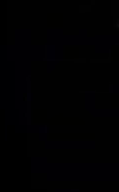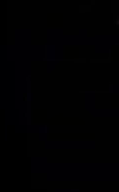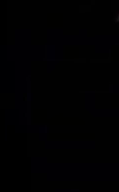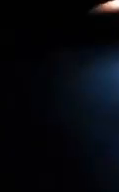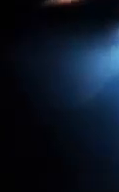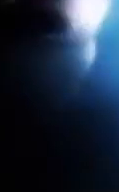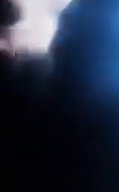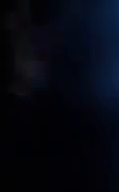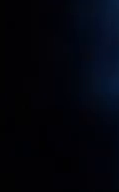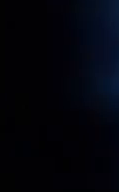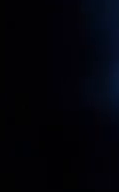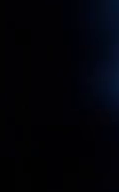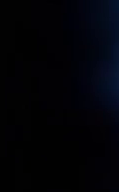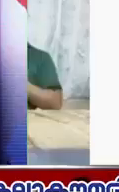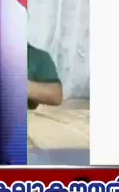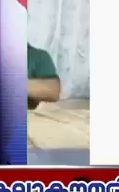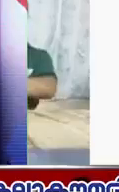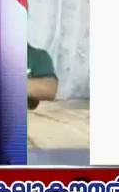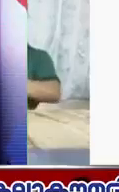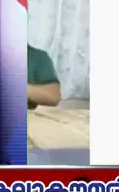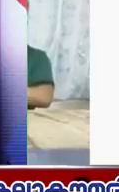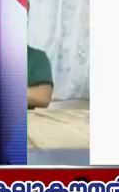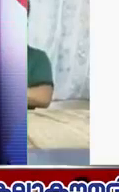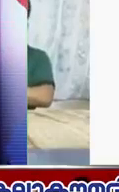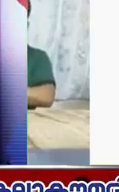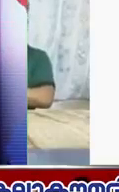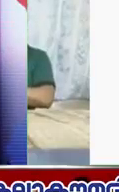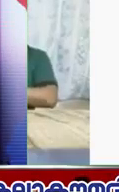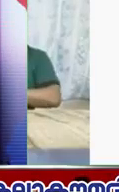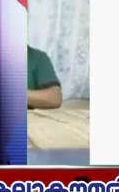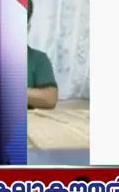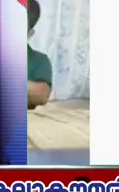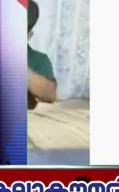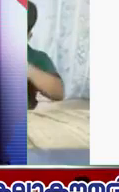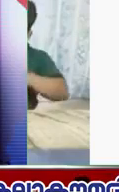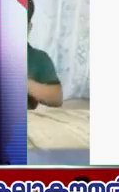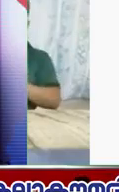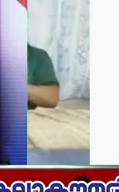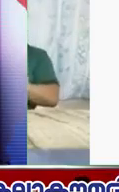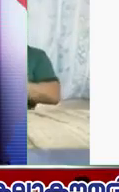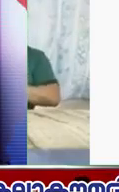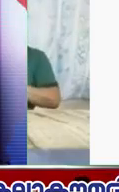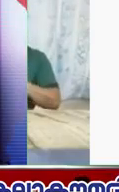ഇവിടുത്തെ പാസ് ഇല്ലാതെ വരുന്നുണ്ട്. ഈ രണ്ടിടത്തെയും പാസ് പ്രധാനമാണ്.